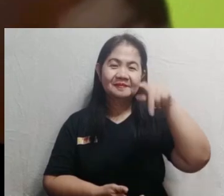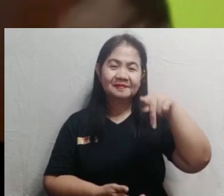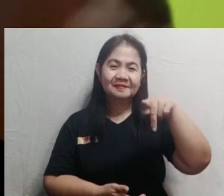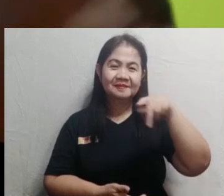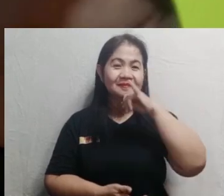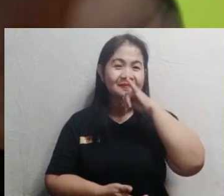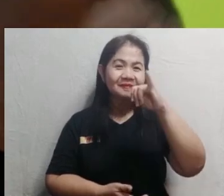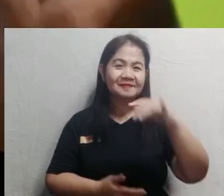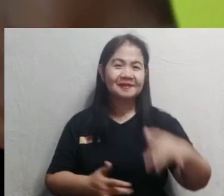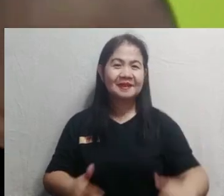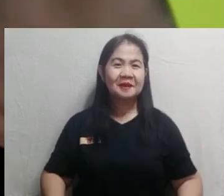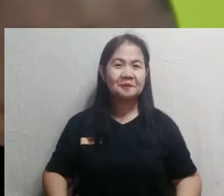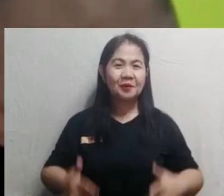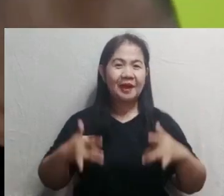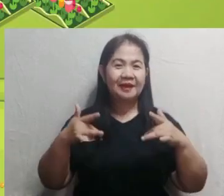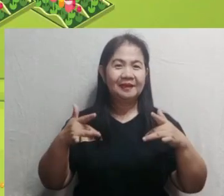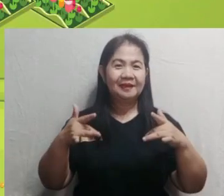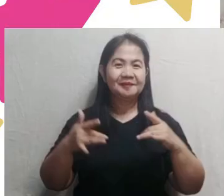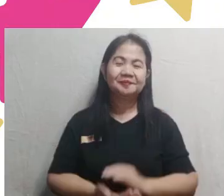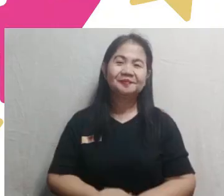ESP is buhay.